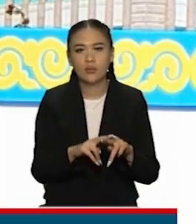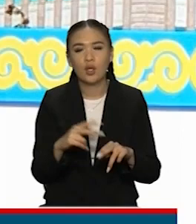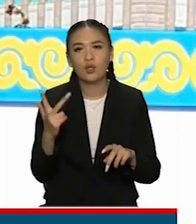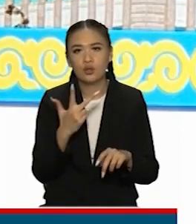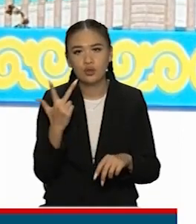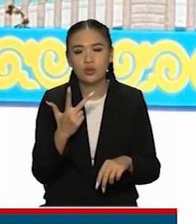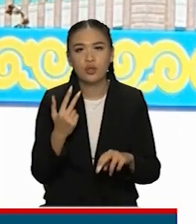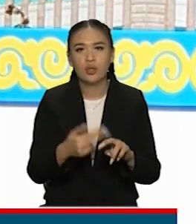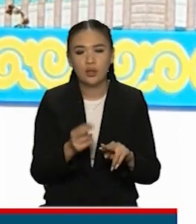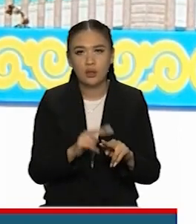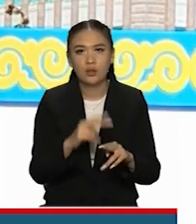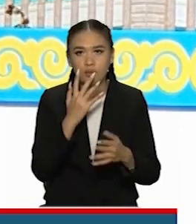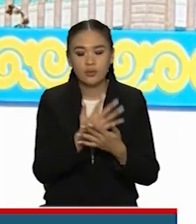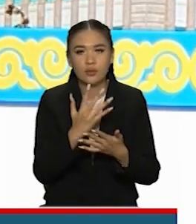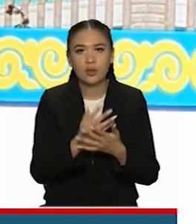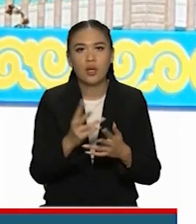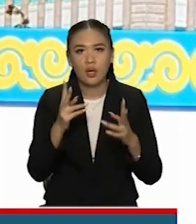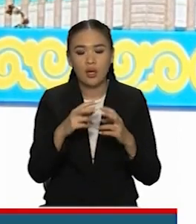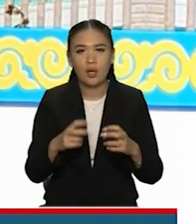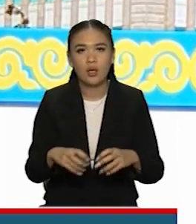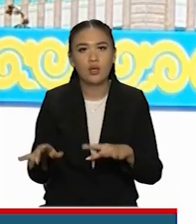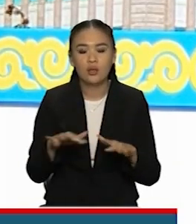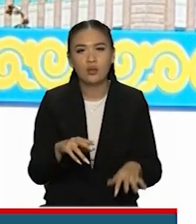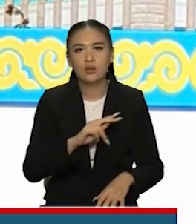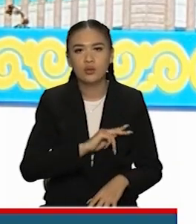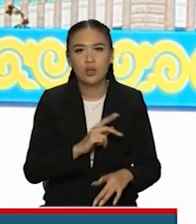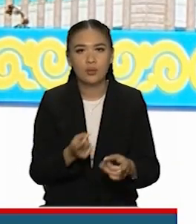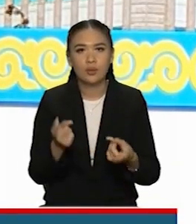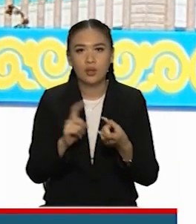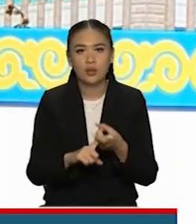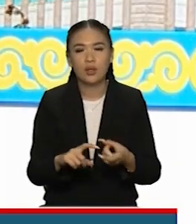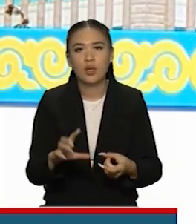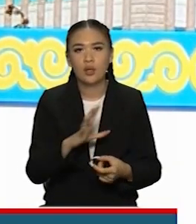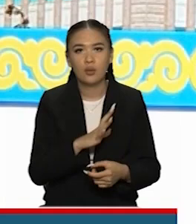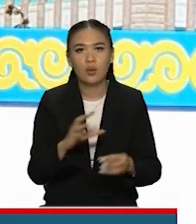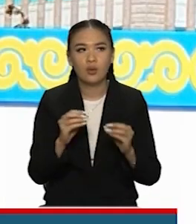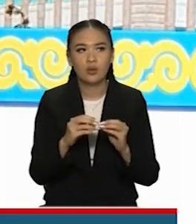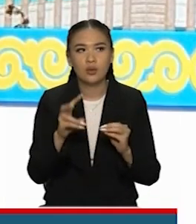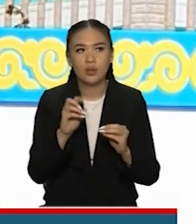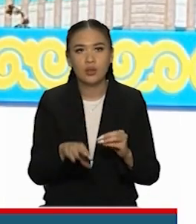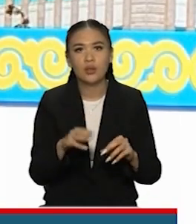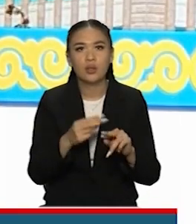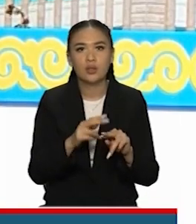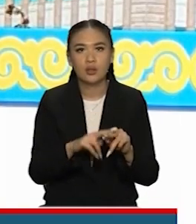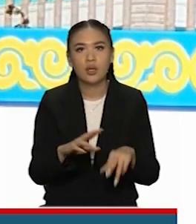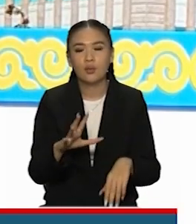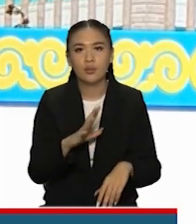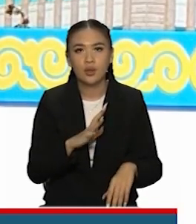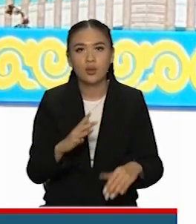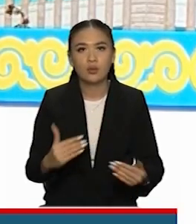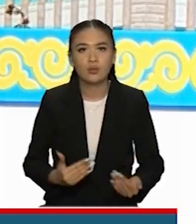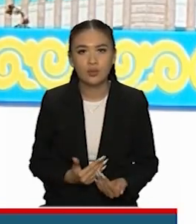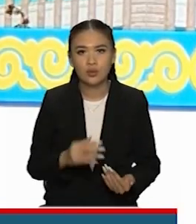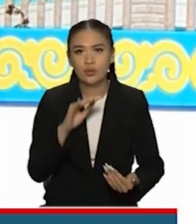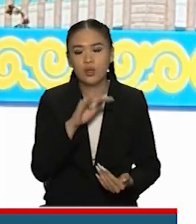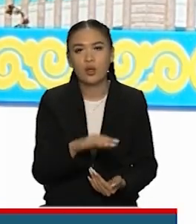бөлім педагогик лауазымдар және кәмелеттік болмағандар мен жұмыс істеуге байланысты лауазымдар атқару құқығынан 10 жыл мерзімге айыра отырып өмір бойына бас бостандығынан